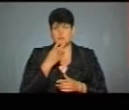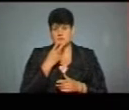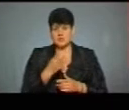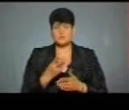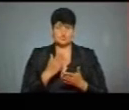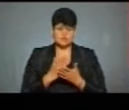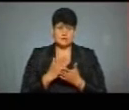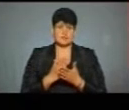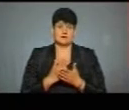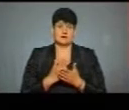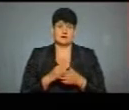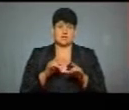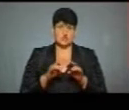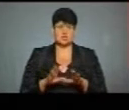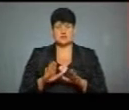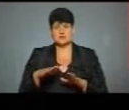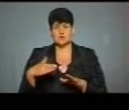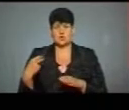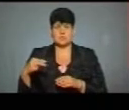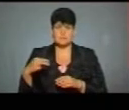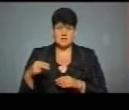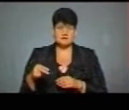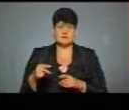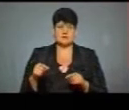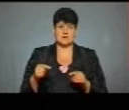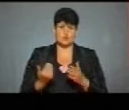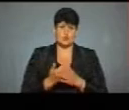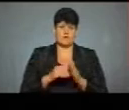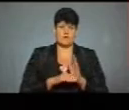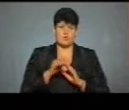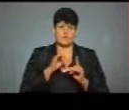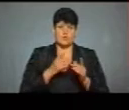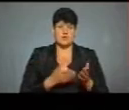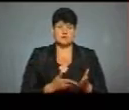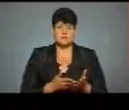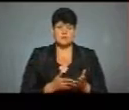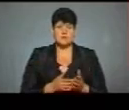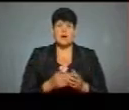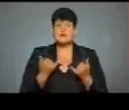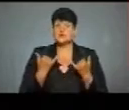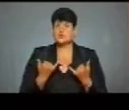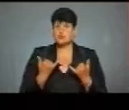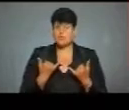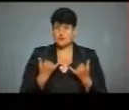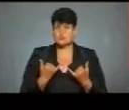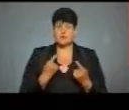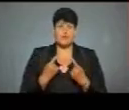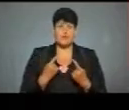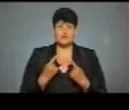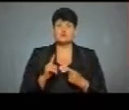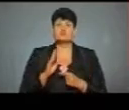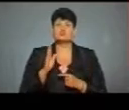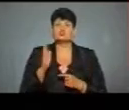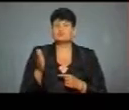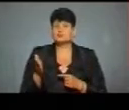і є певні дії і рішення зі сторони президента і від нової Верховної Ради. А сьогодні говорити, що буде, ну